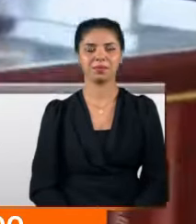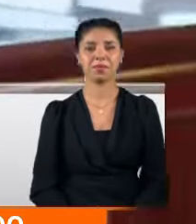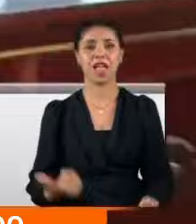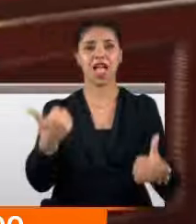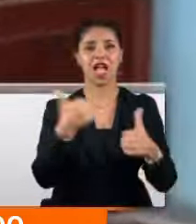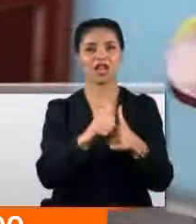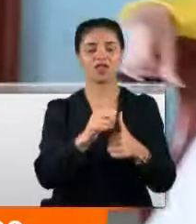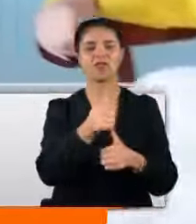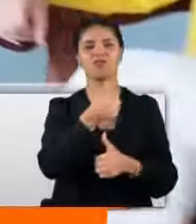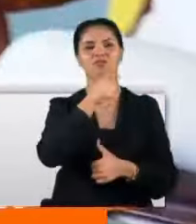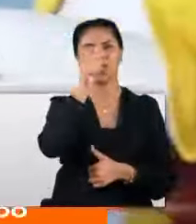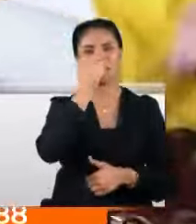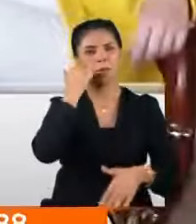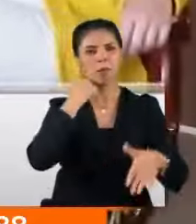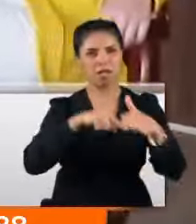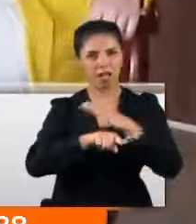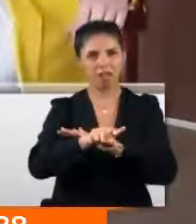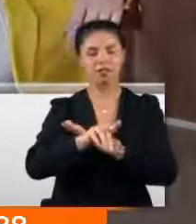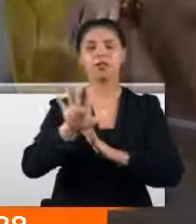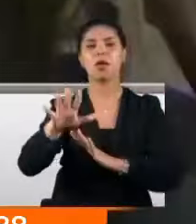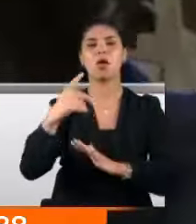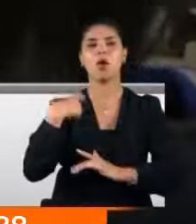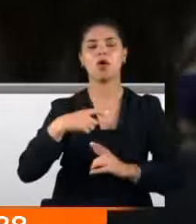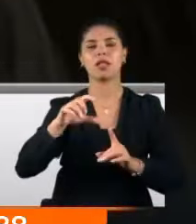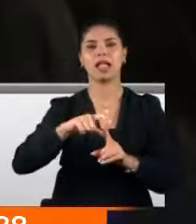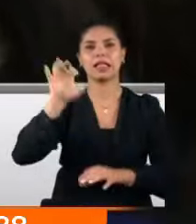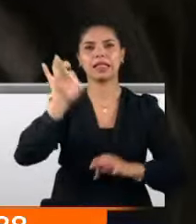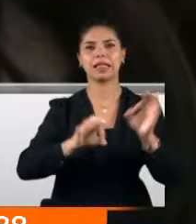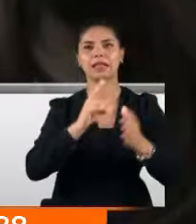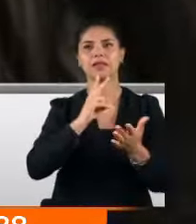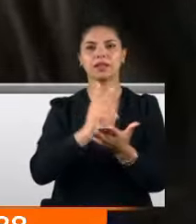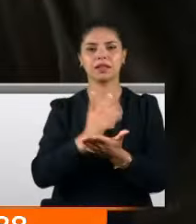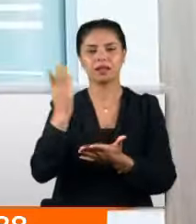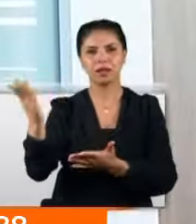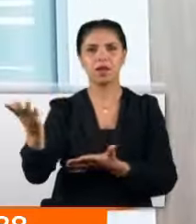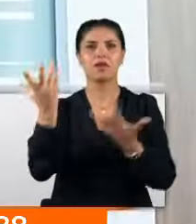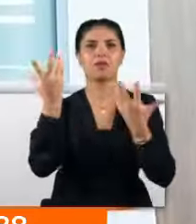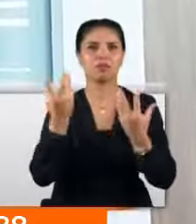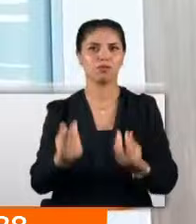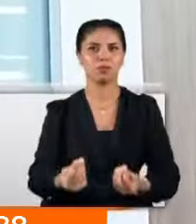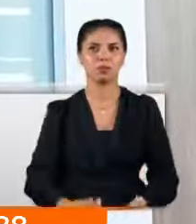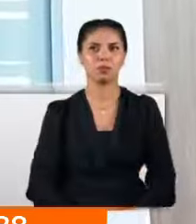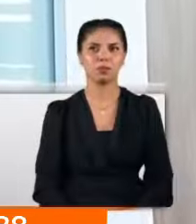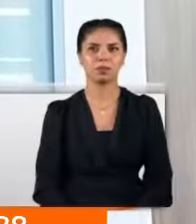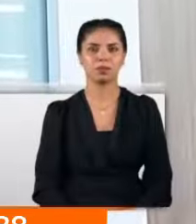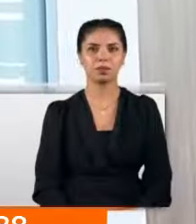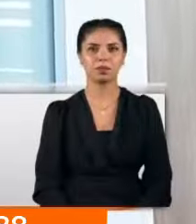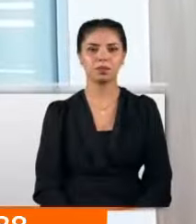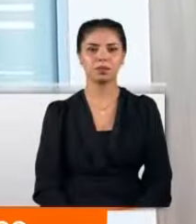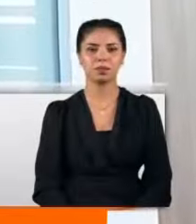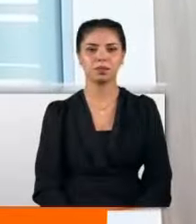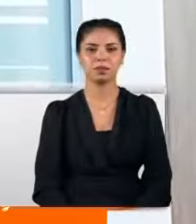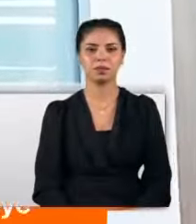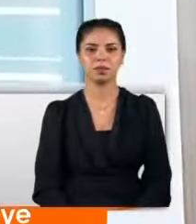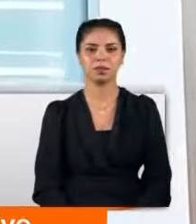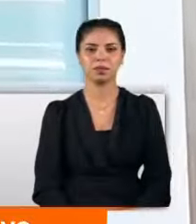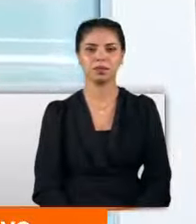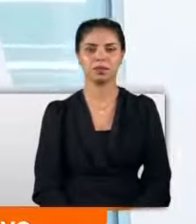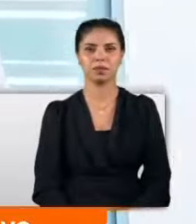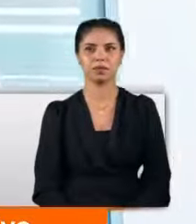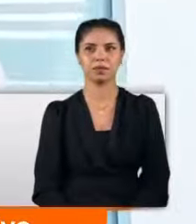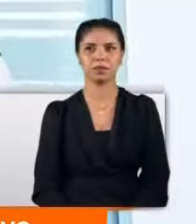Eşi tarafından aldatıldı, özel dedektif olmaya karar verdi. Oldu da. İşte eşim beni aldatıyor mu? En çok sorulan soru bu.